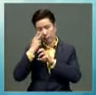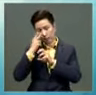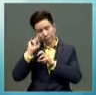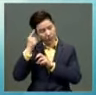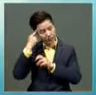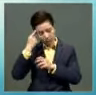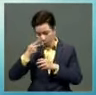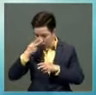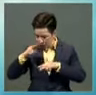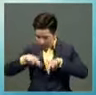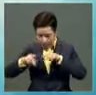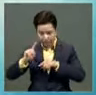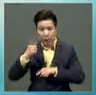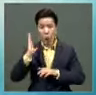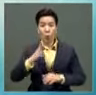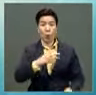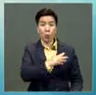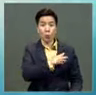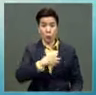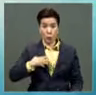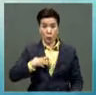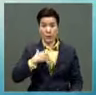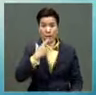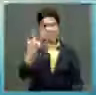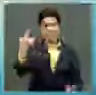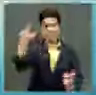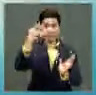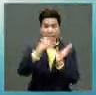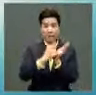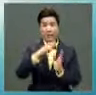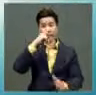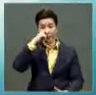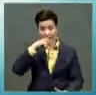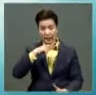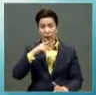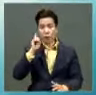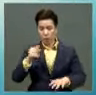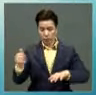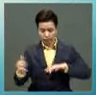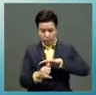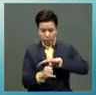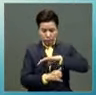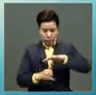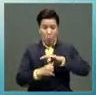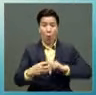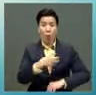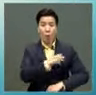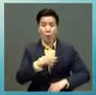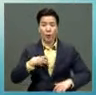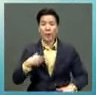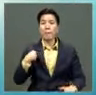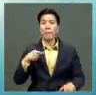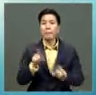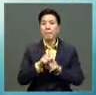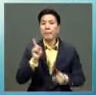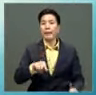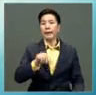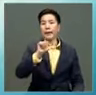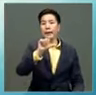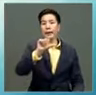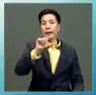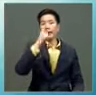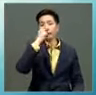วจะขอให้ผู้ที่เป็นนักการทูตที่เดินทางเข้ามาในประเทศได้เข้าสู่สเตทควอรันทีนหรือ ASQ นะครับ